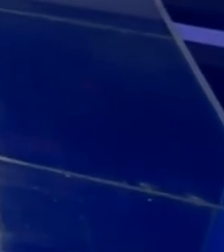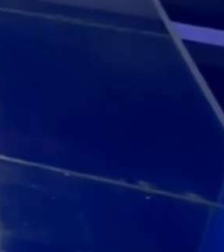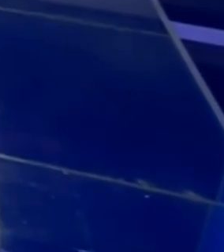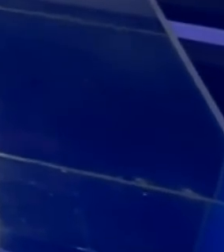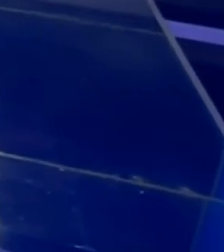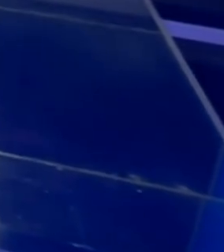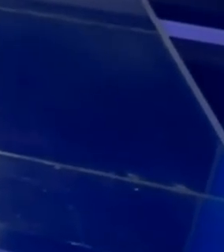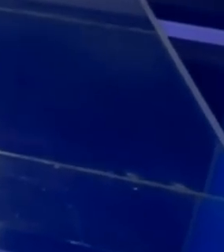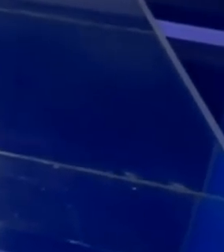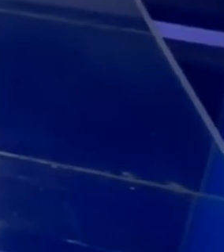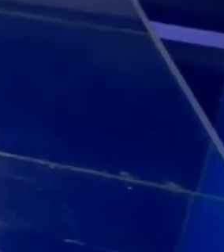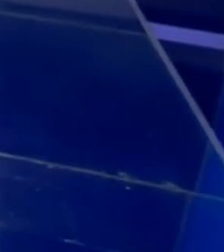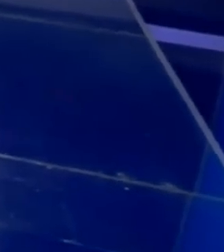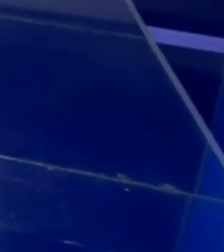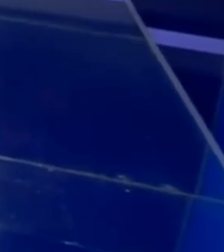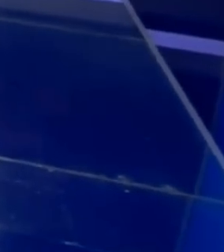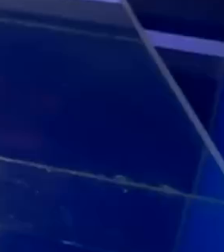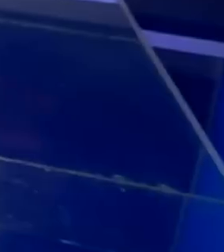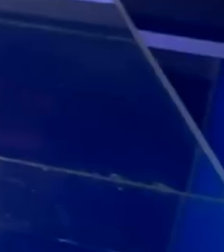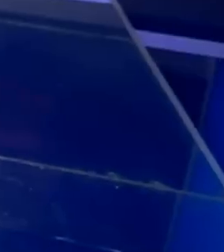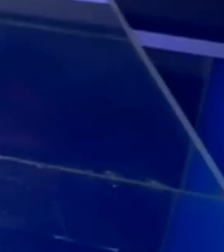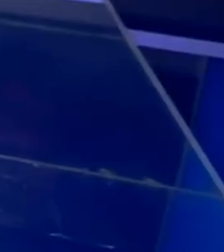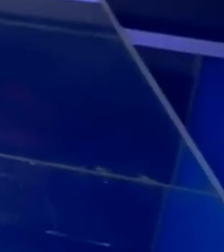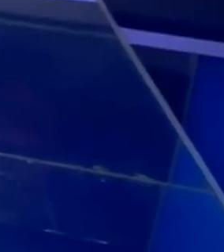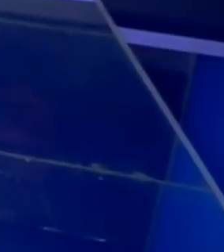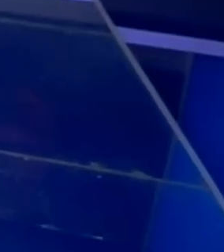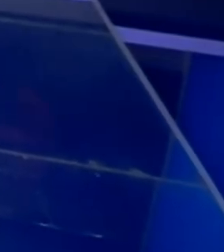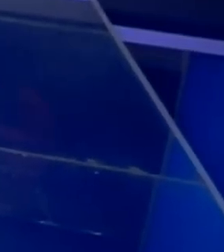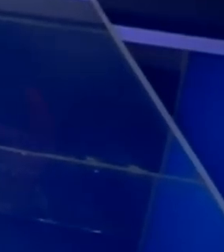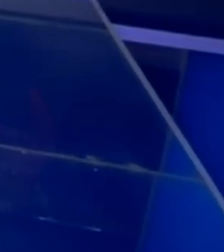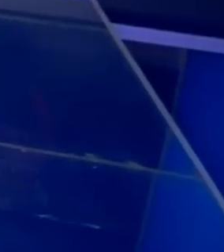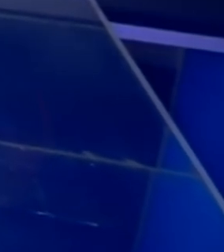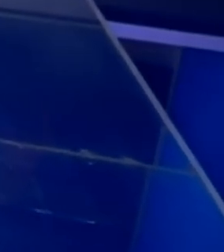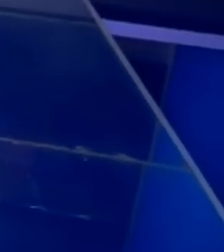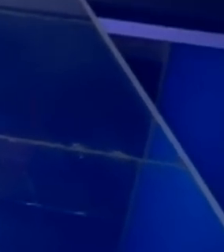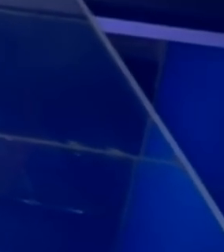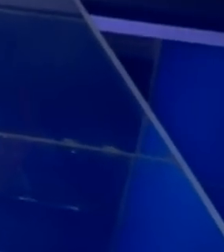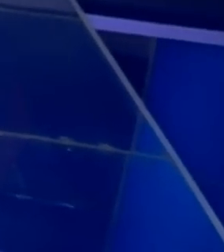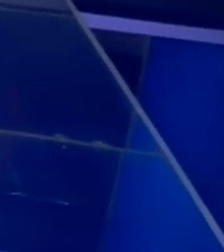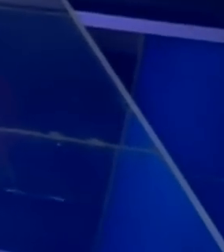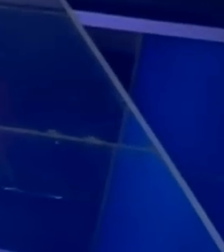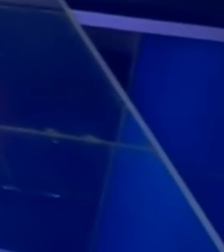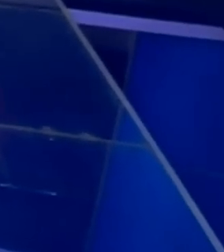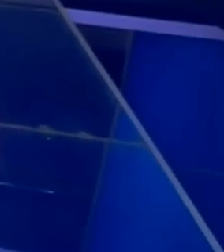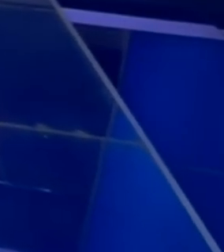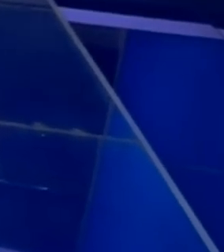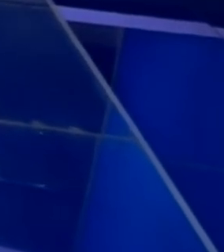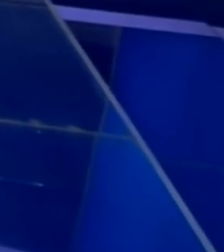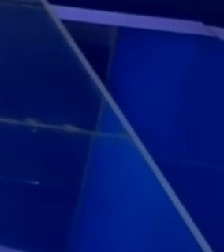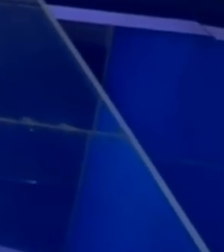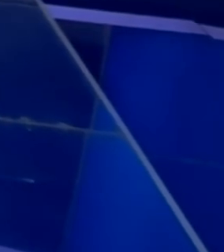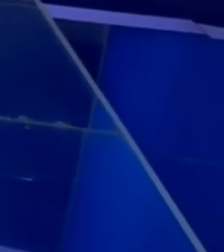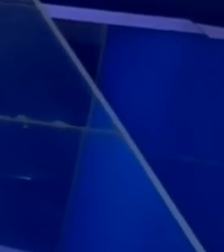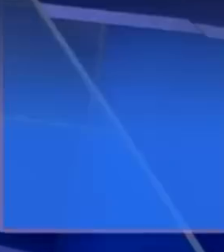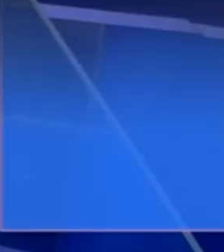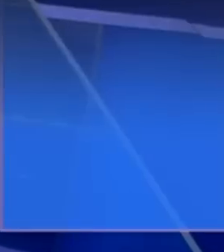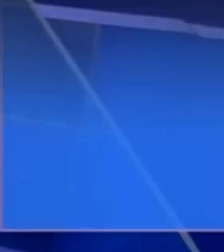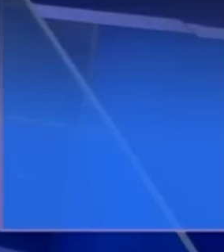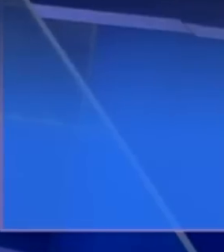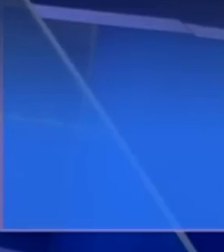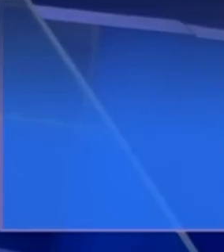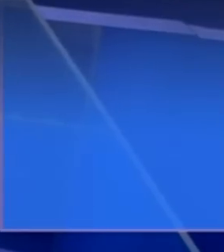мүмкін? Және де тағы екінші сұрақты бірден қойып кетейін. Жаңа көлік транзит бағыттары